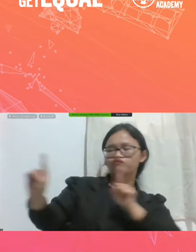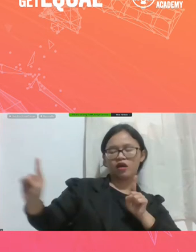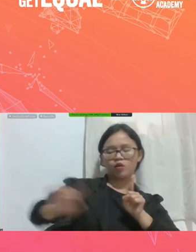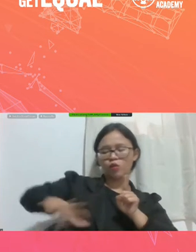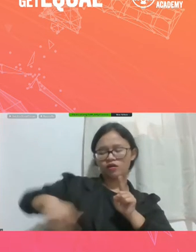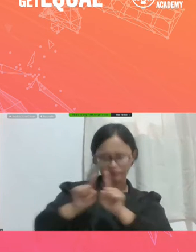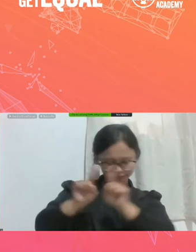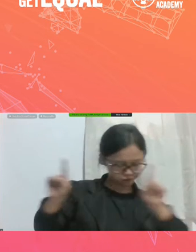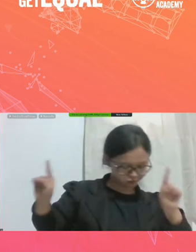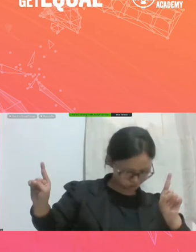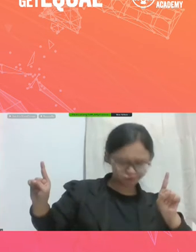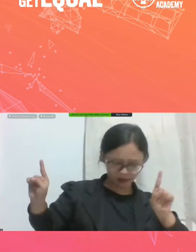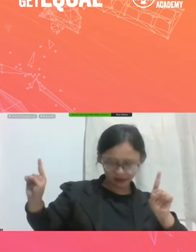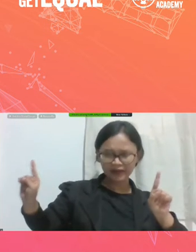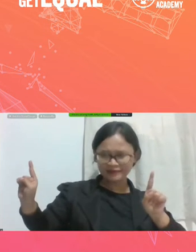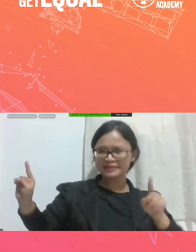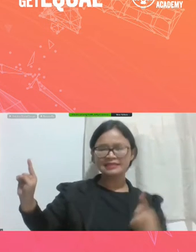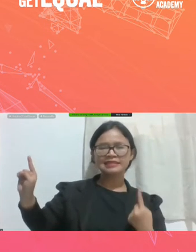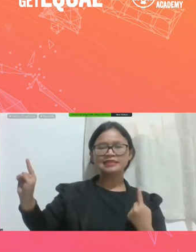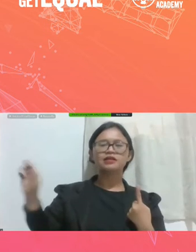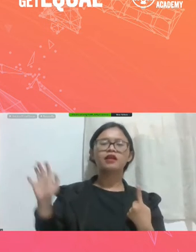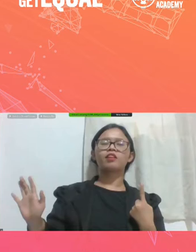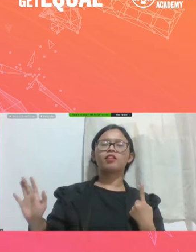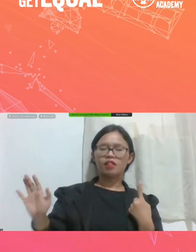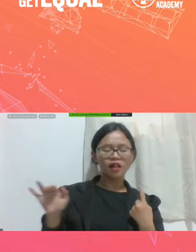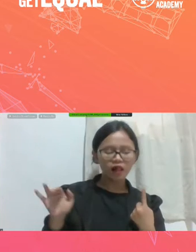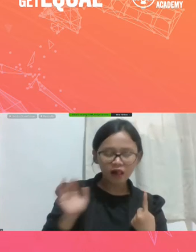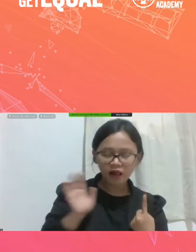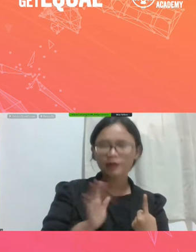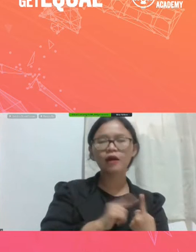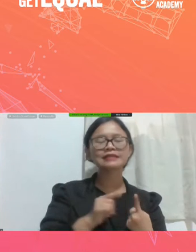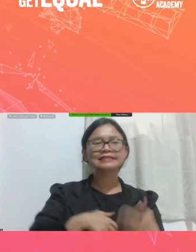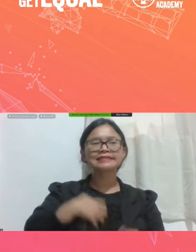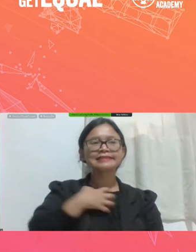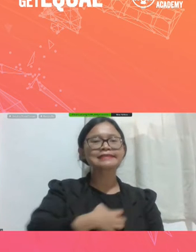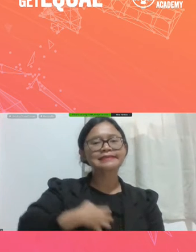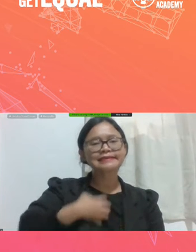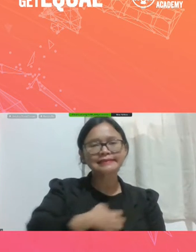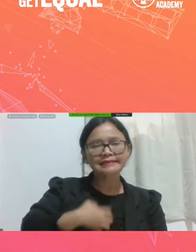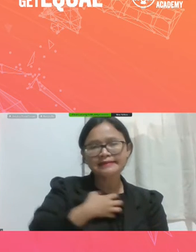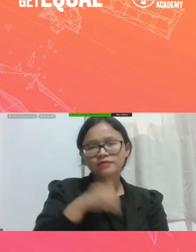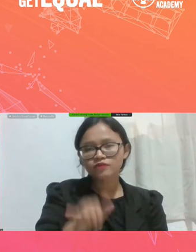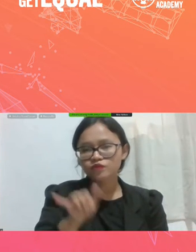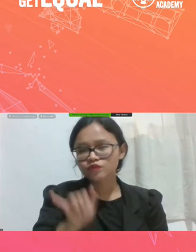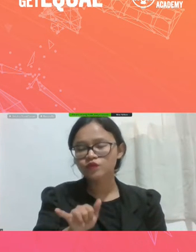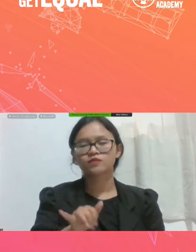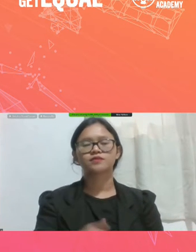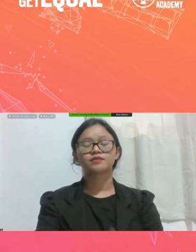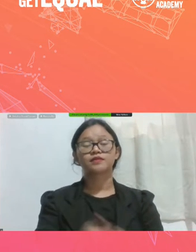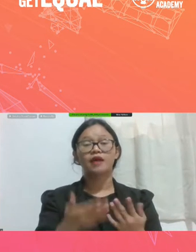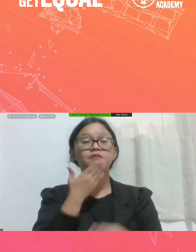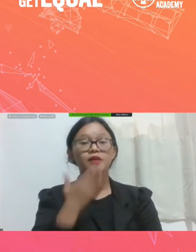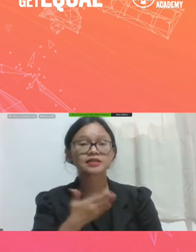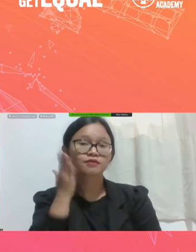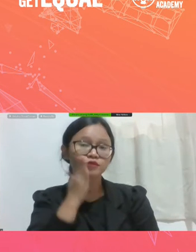mengisolasi diri, ya lebih apa namanya, emosional ya. Kemudian ini untuk yang kaum muda yang